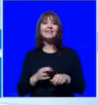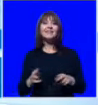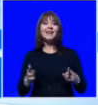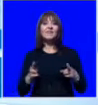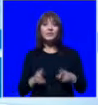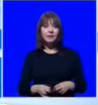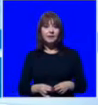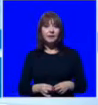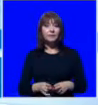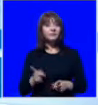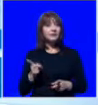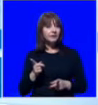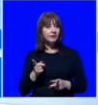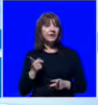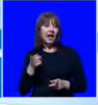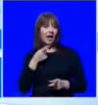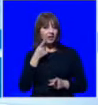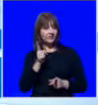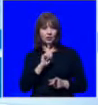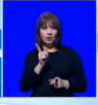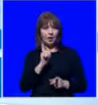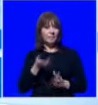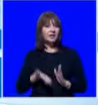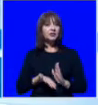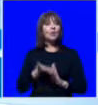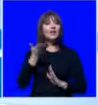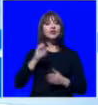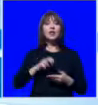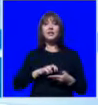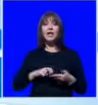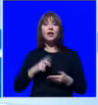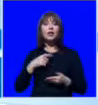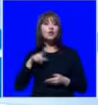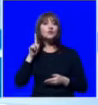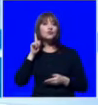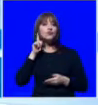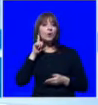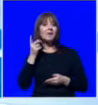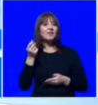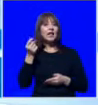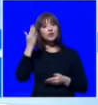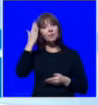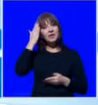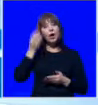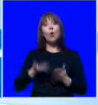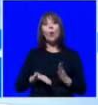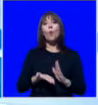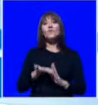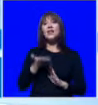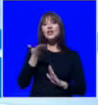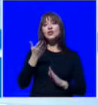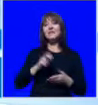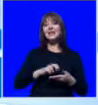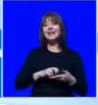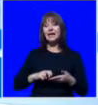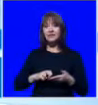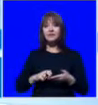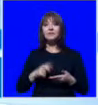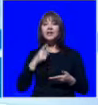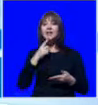да се вдигат, но ние чухме няколко идеи на финансовия министър. Увеличаването на данъците чрез облагането